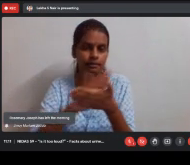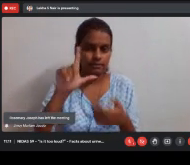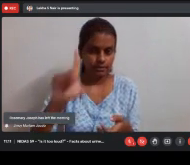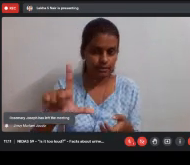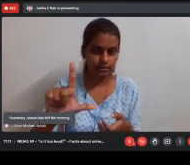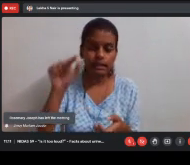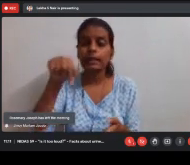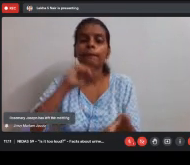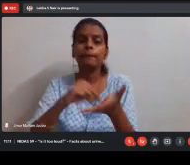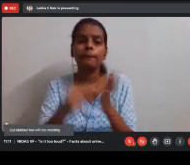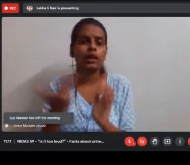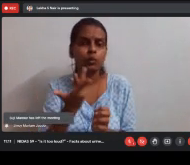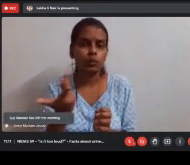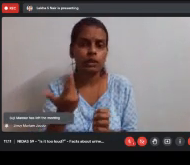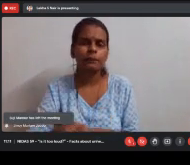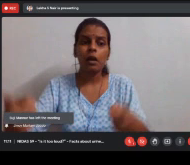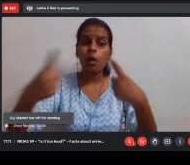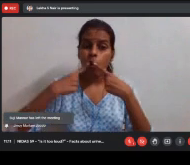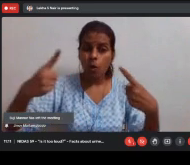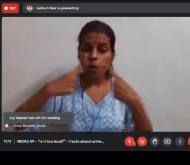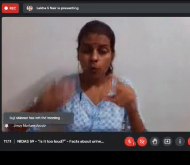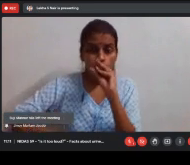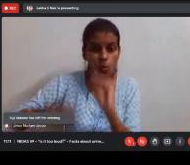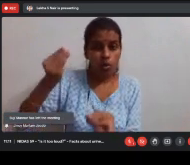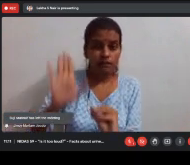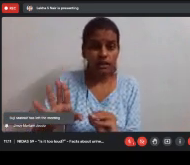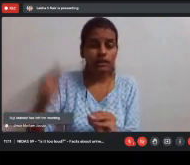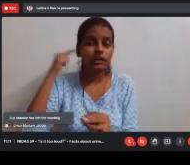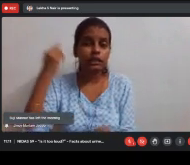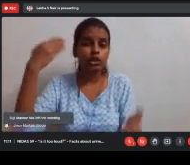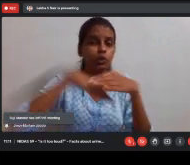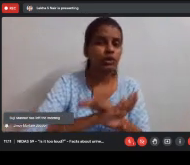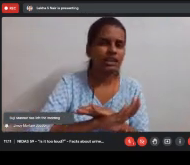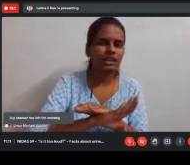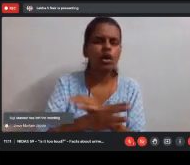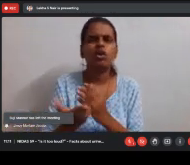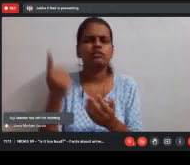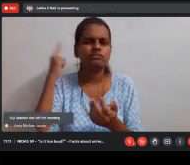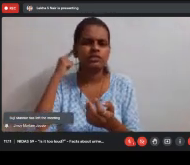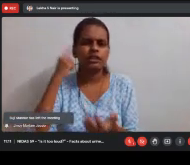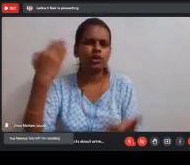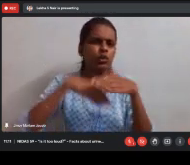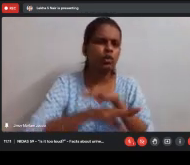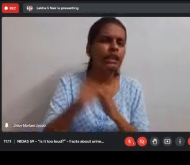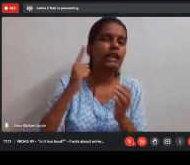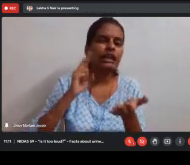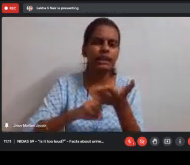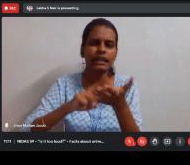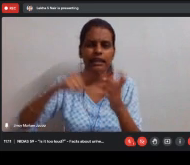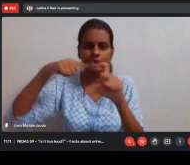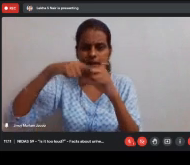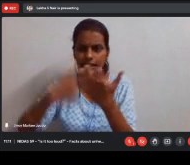സോ ശബ്ദം കൊണ്ടുണ്ടാകുന്ന ശ്രവണനഷ്ടം അല്ലെങ്കിൽ ശബ്ദ കോലാഹലം കൊണ്ടുണ്ടാകുന്ന ശ്രവണനഷ്ടം NIHL നോയിസ് ഇൻഡ്യൂസ്ഡ് ഹിയറിംഗ് ലോസ് എന്നാൽ